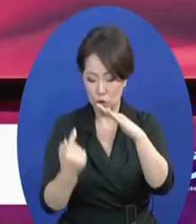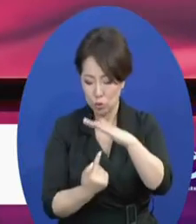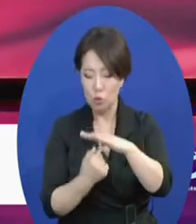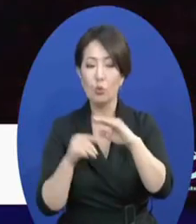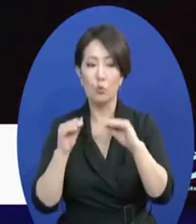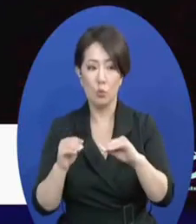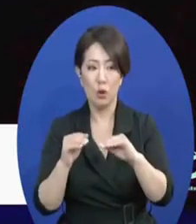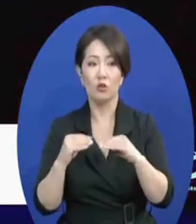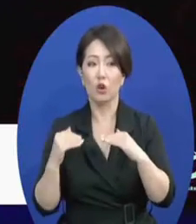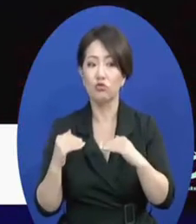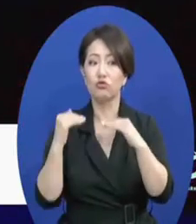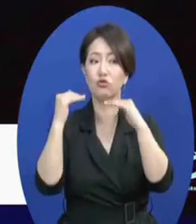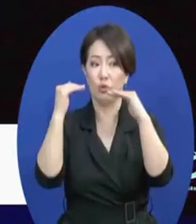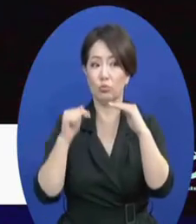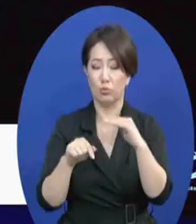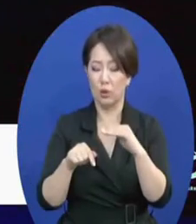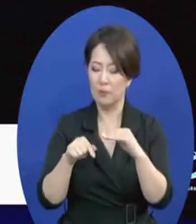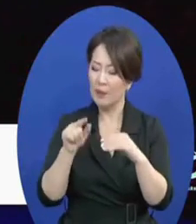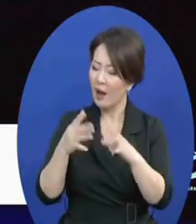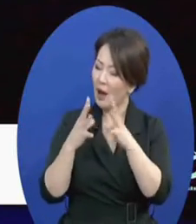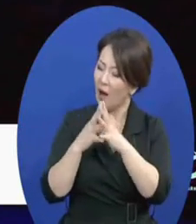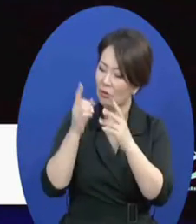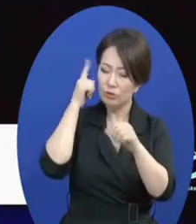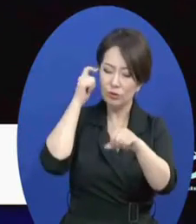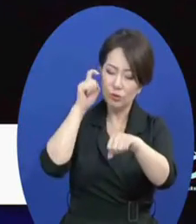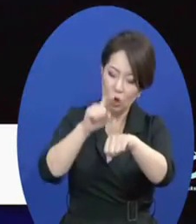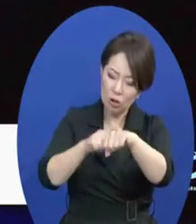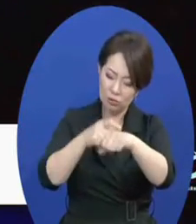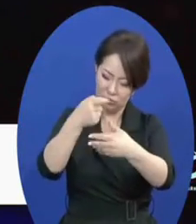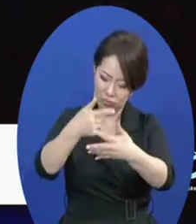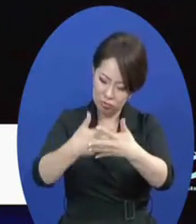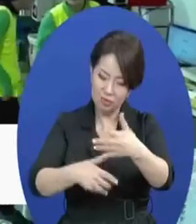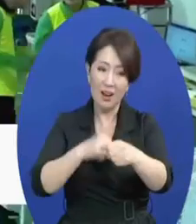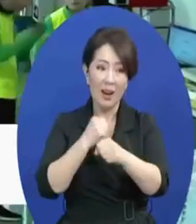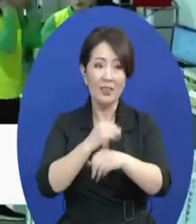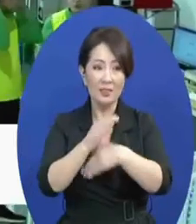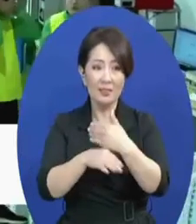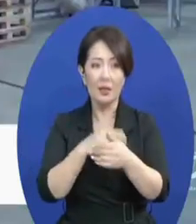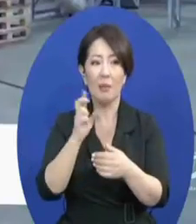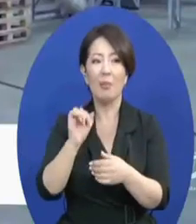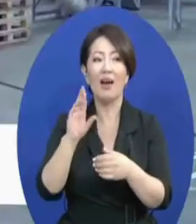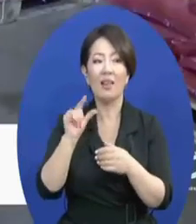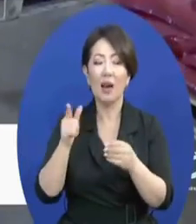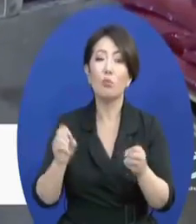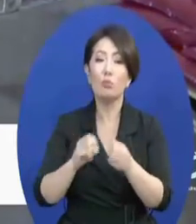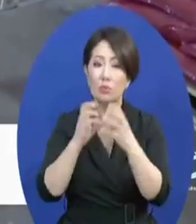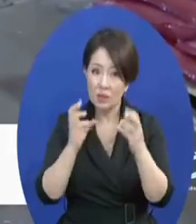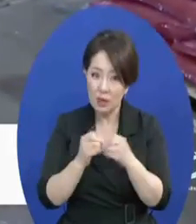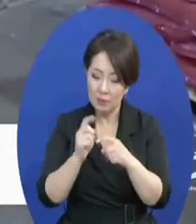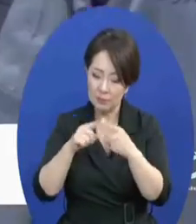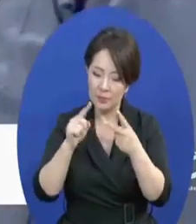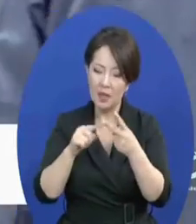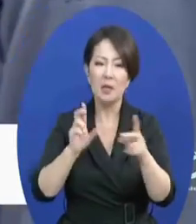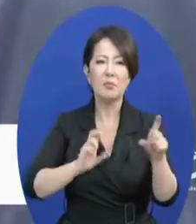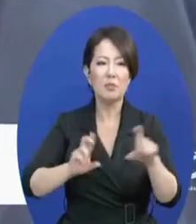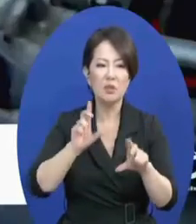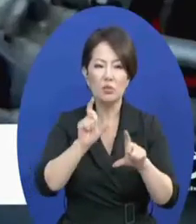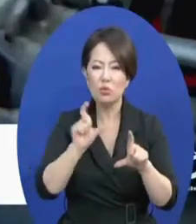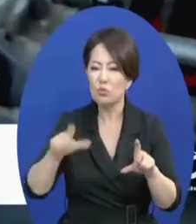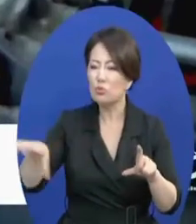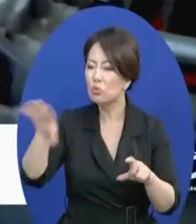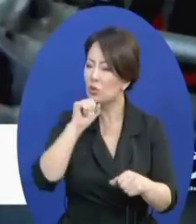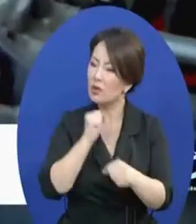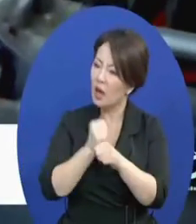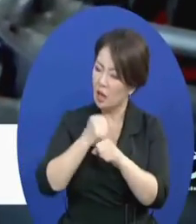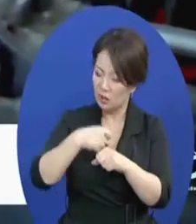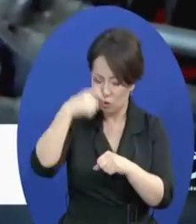өргелцгүй байна. Эдгээр аруң зорилтыйг ажилхэрг болохч байдадыг өрд үндэ бий болохад байлыг өтэгэж байсэнс өргсэшдэй маан өггүй